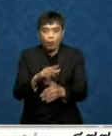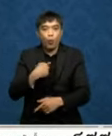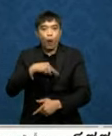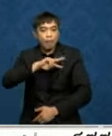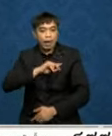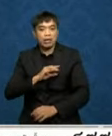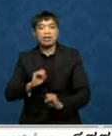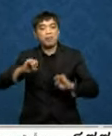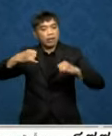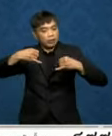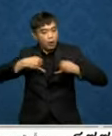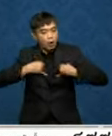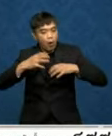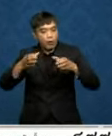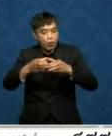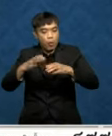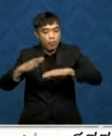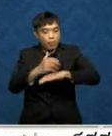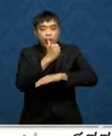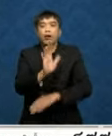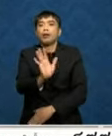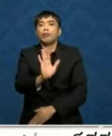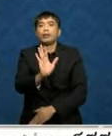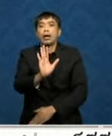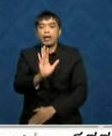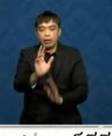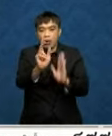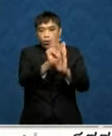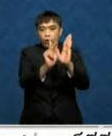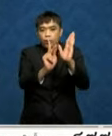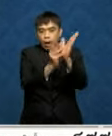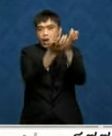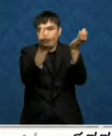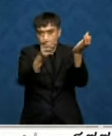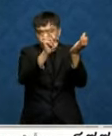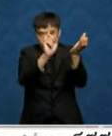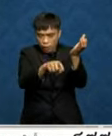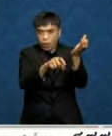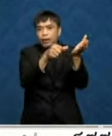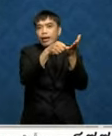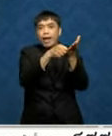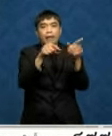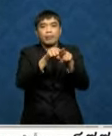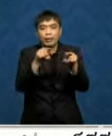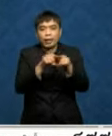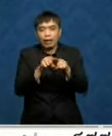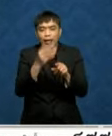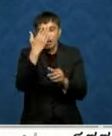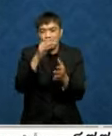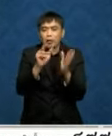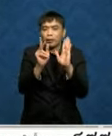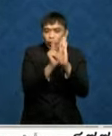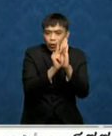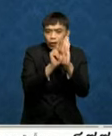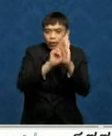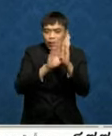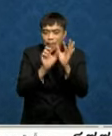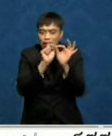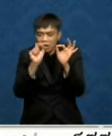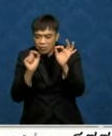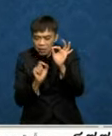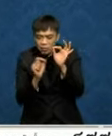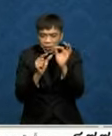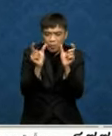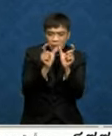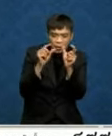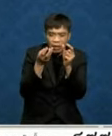นะครับเพราะในรัฐธรรมนูญเี่นะครับจริงๆก็ควรจะแก้ไขด้วยครับกติกามันเขียนยุ้มหยิมมากมายนะครับท่าน